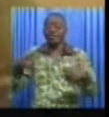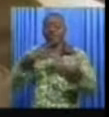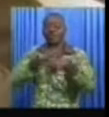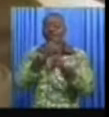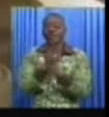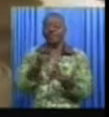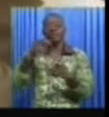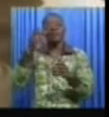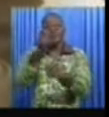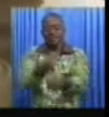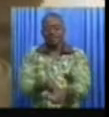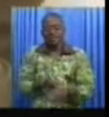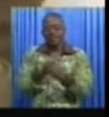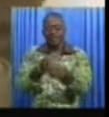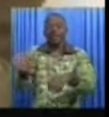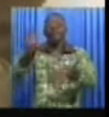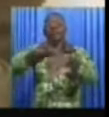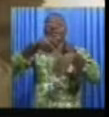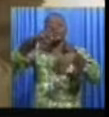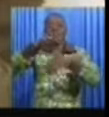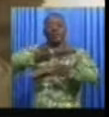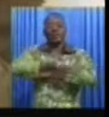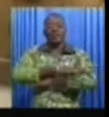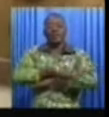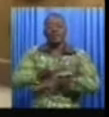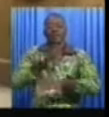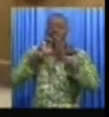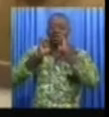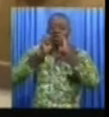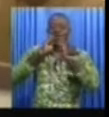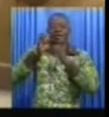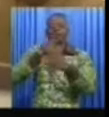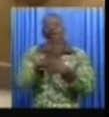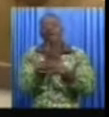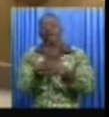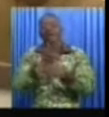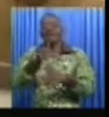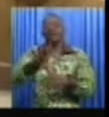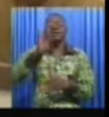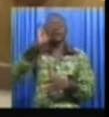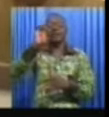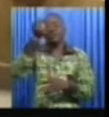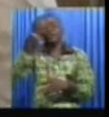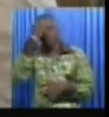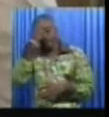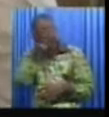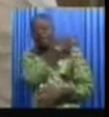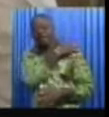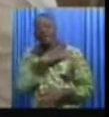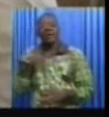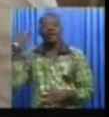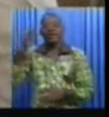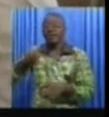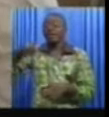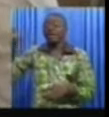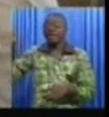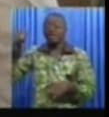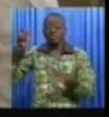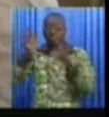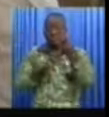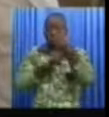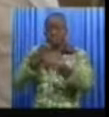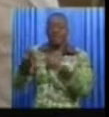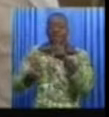agricoles ont été mis sur la table des échanges entre la délégation gouvernementale et les forces vives de la boucle du